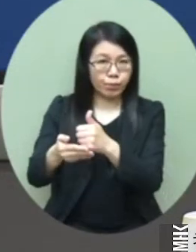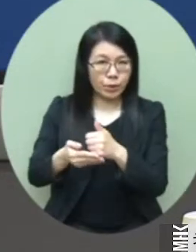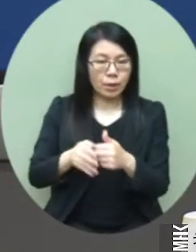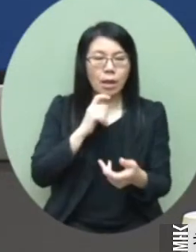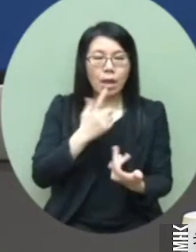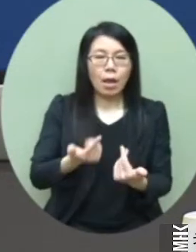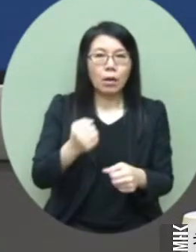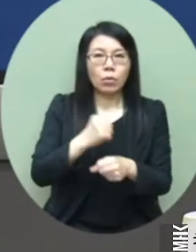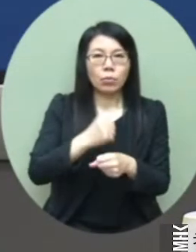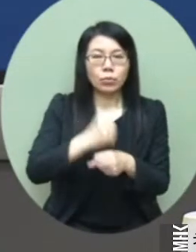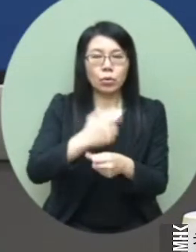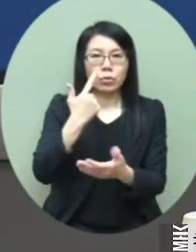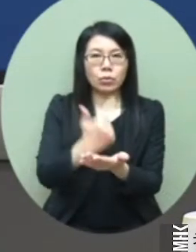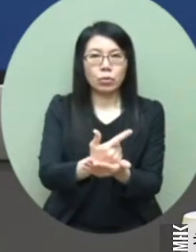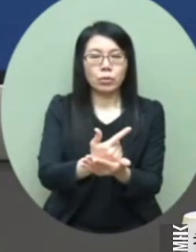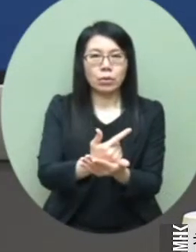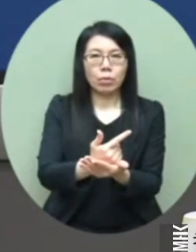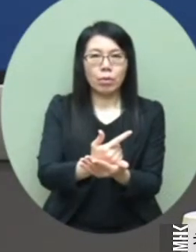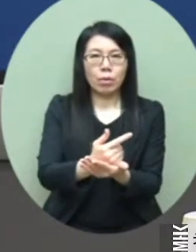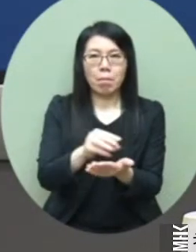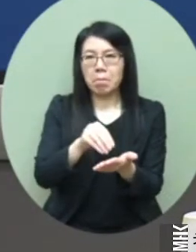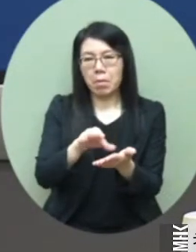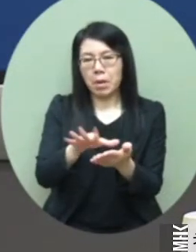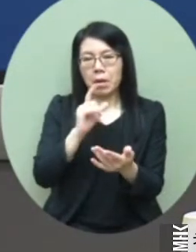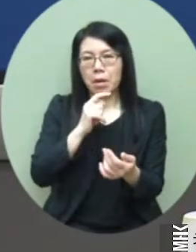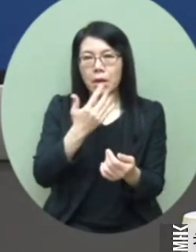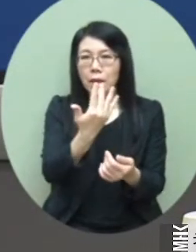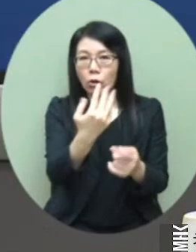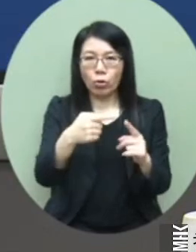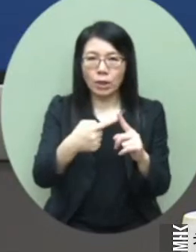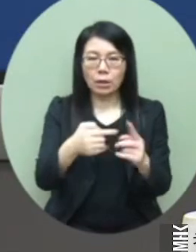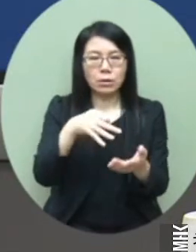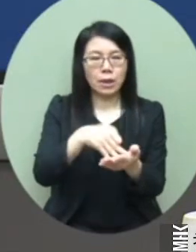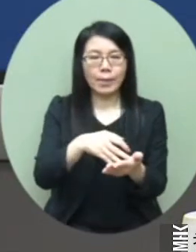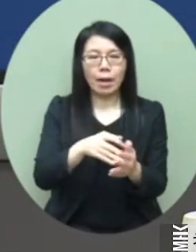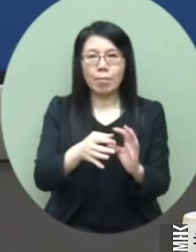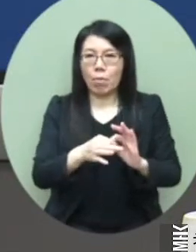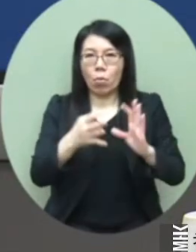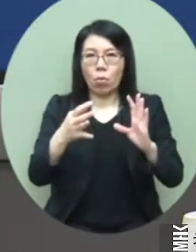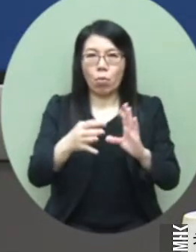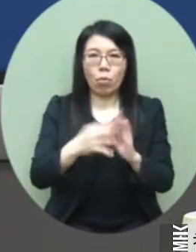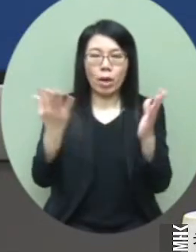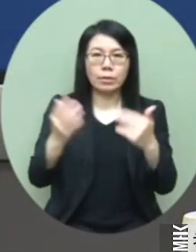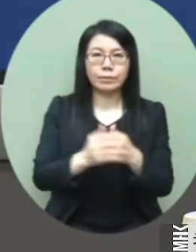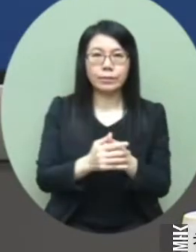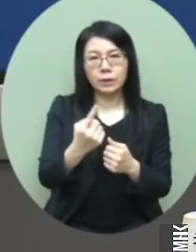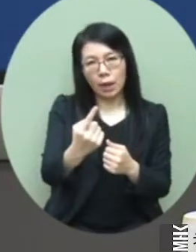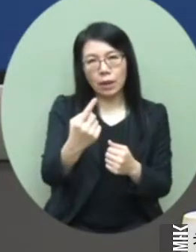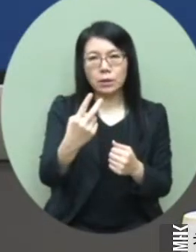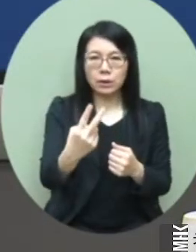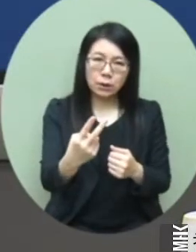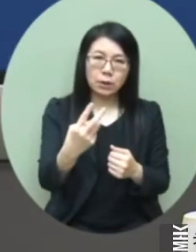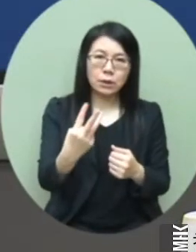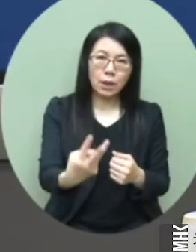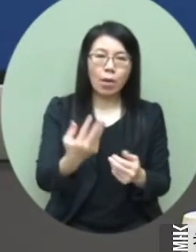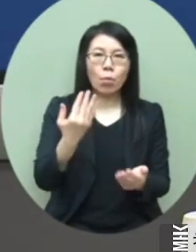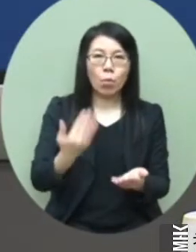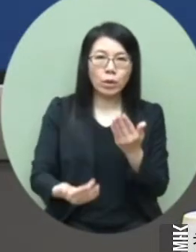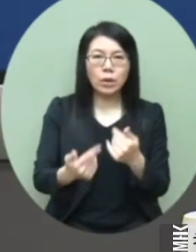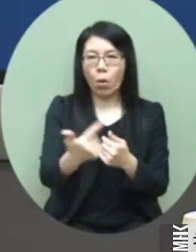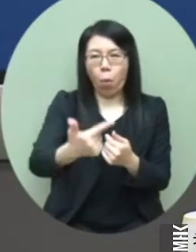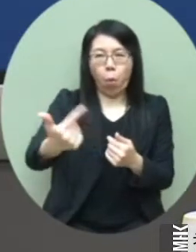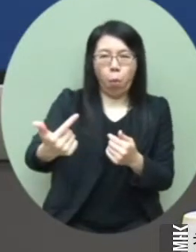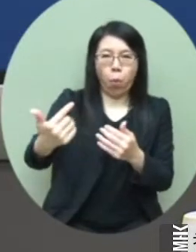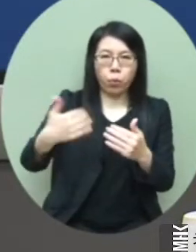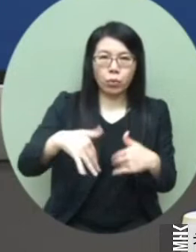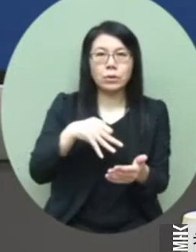件工作嘅重要性呢，並不取決於有幾多位參選人嘅嚇。無論係1位、2位、3位或者好多位嘅參